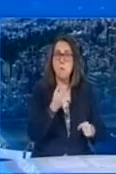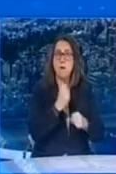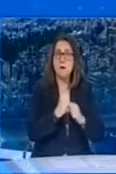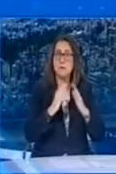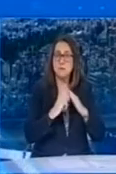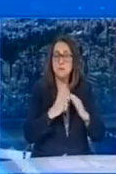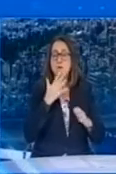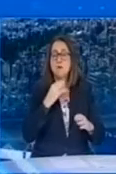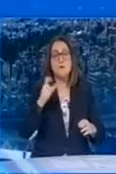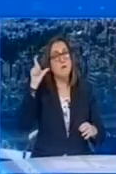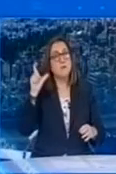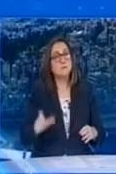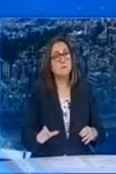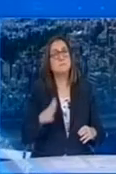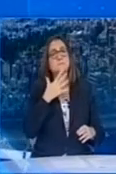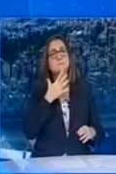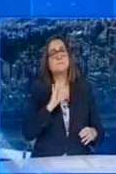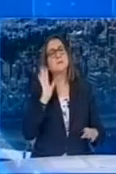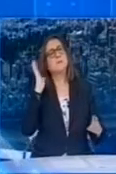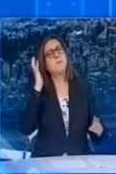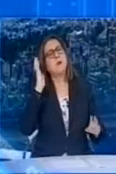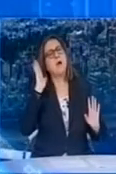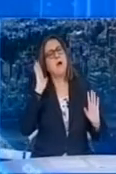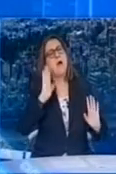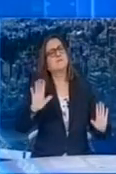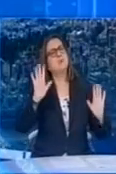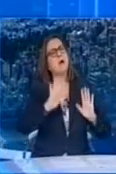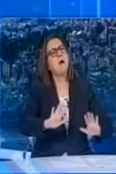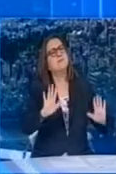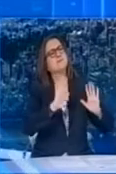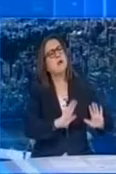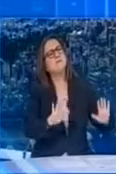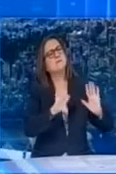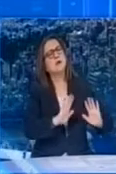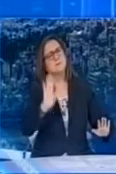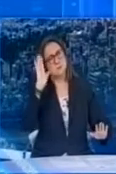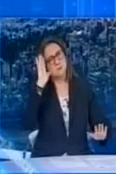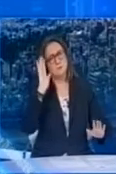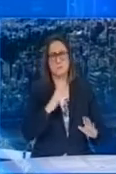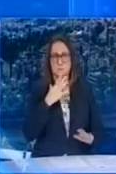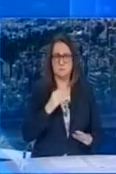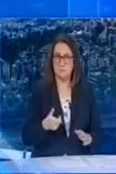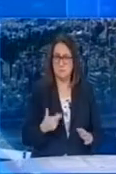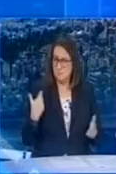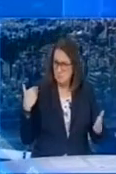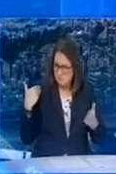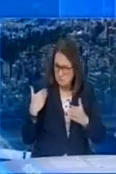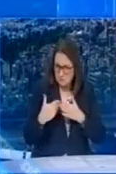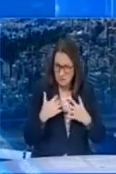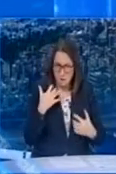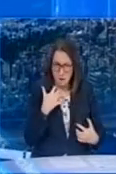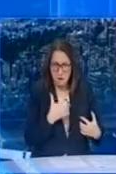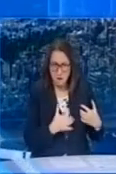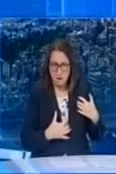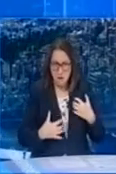στοιχεία ήταν εξόχως ανισχυτικά εδώ και αρκετό καιρό. Η Ελλάδα δεν